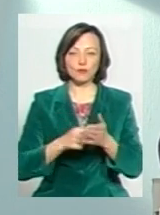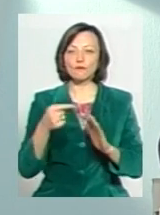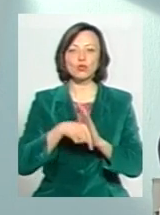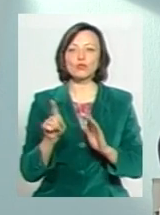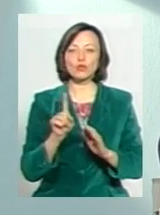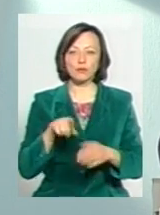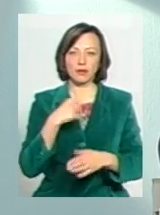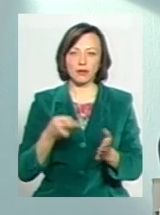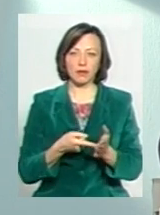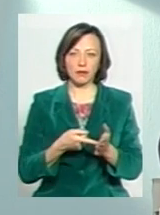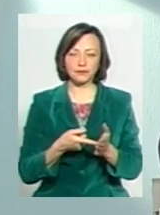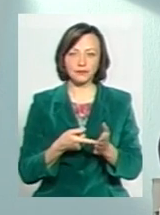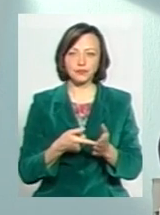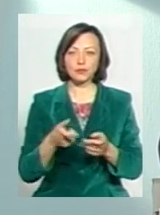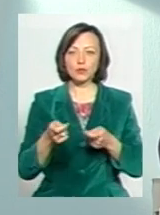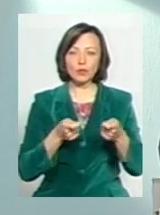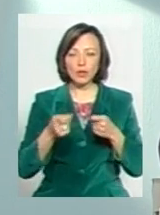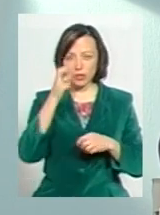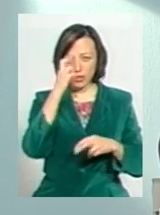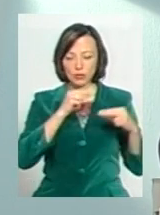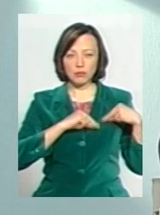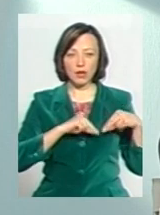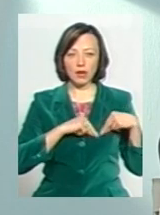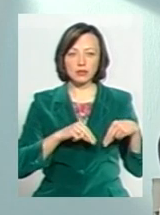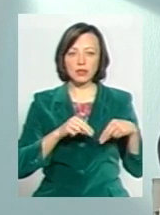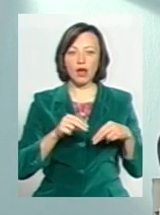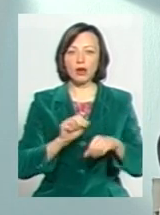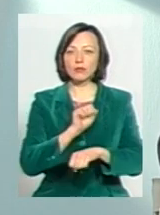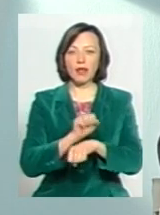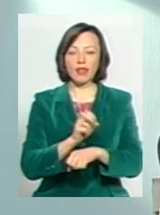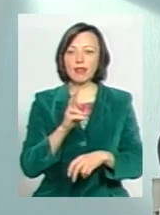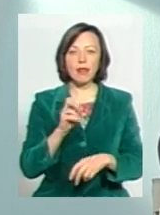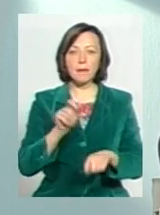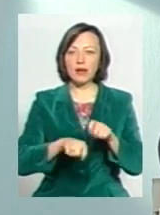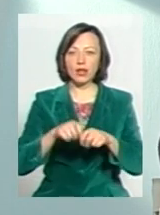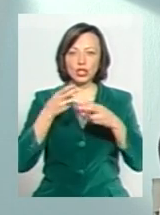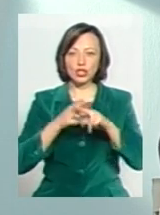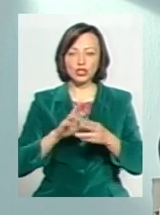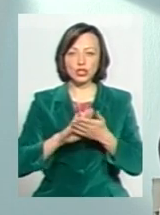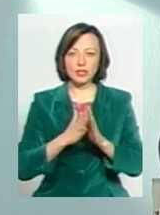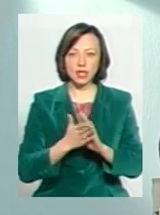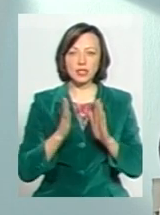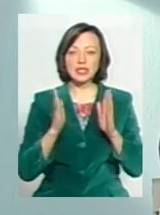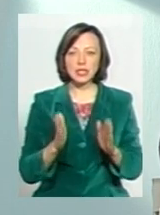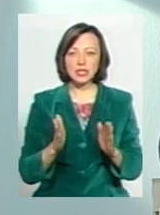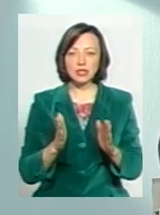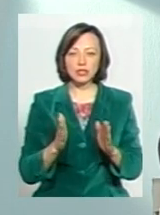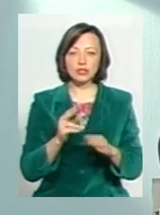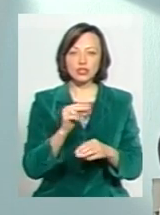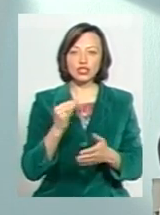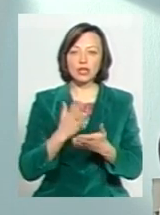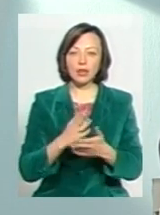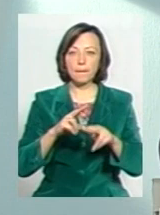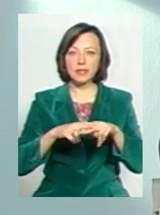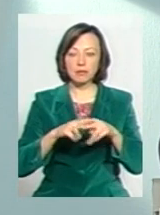питання? Управління Держпраці, перед тим, як зупинити, не перевіряє технічний стан. Перевіряється лише, чи є в